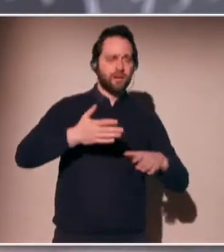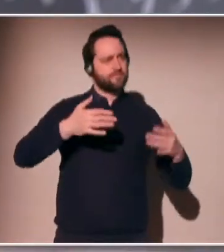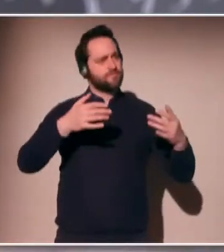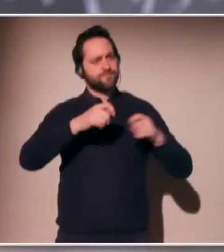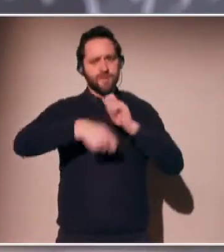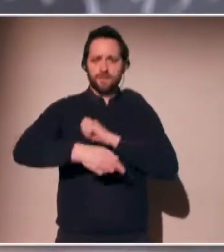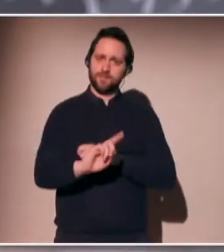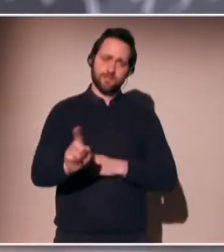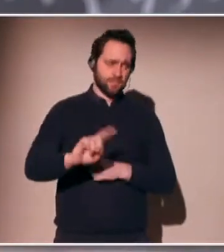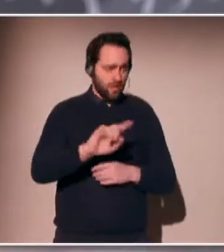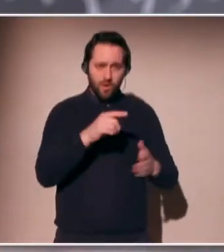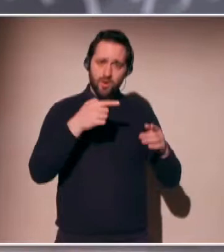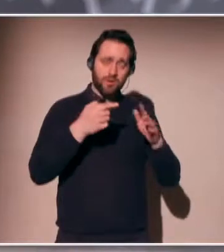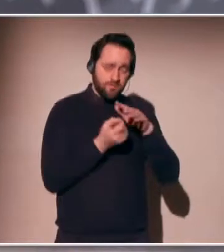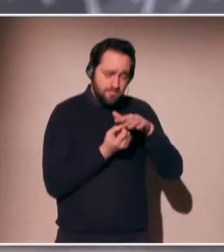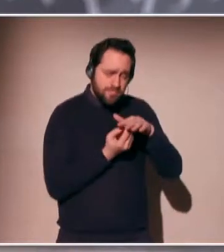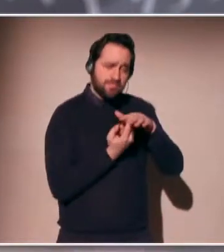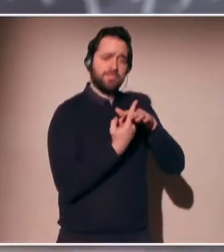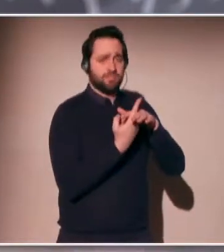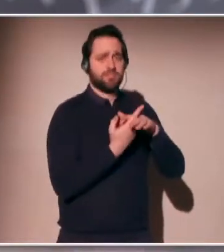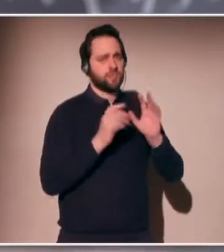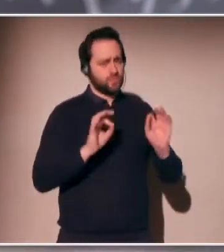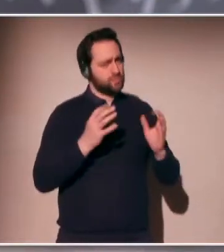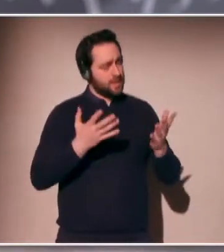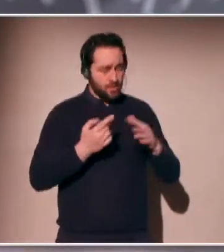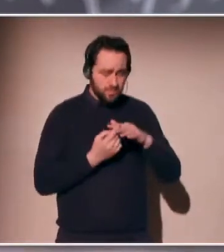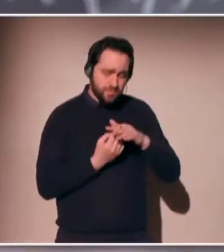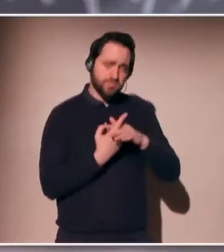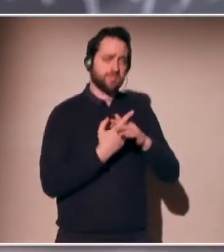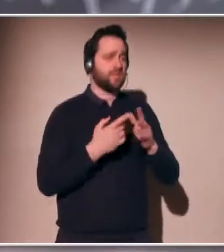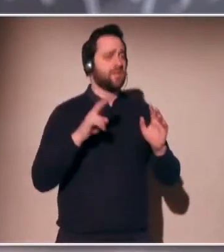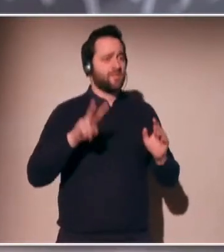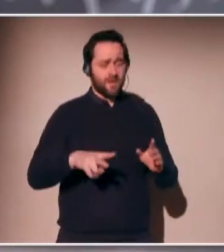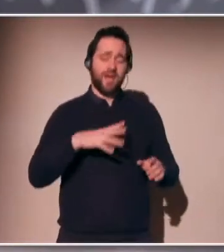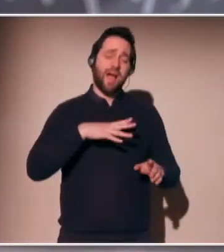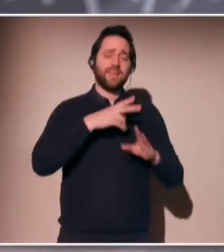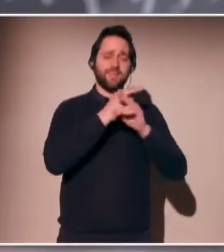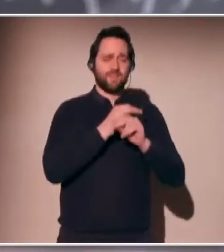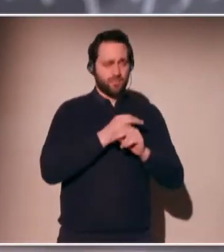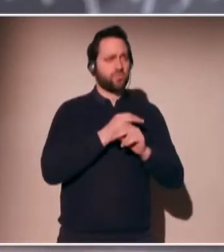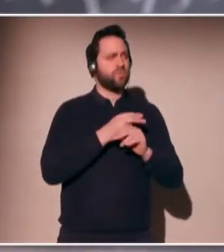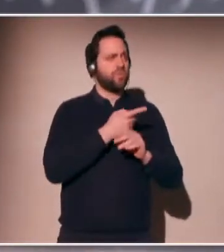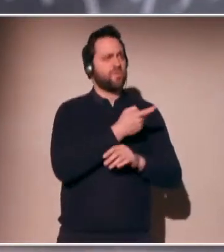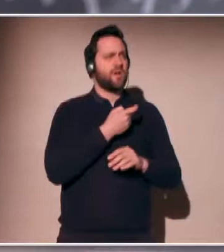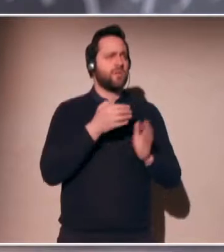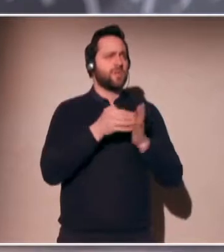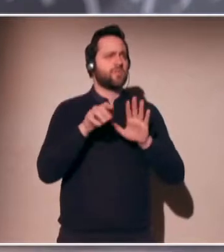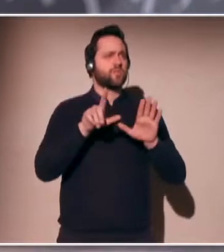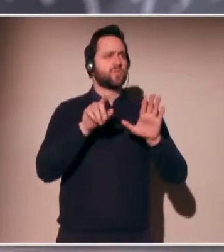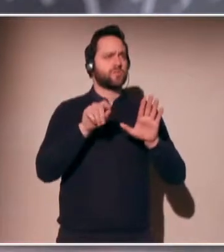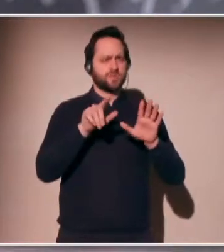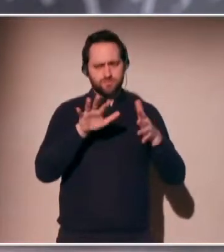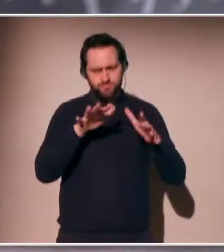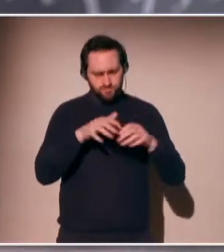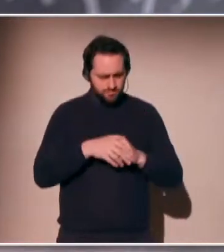années 70 pour définir l'intelligence artificielle et qui est encore si vraie aujourd'hui, disait en substance